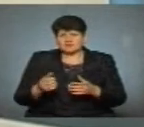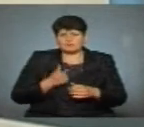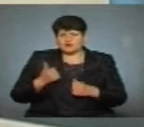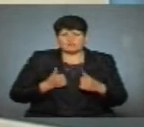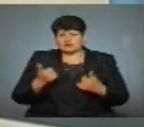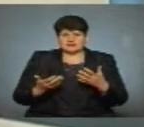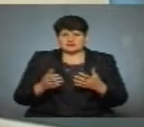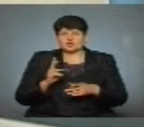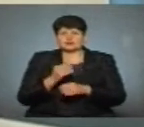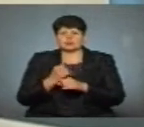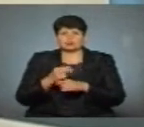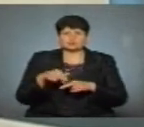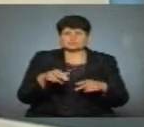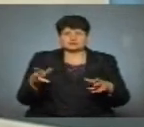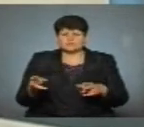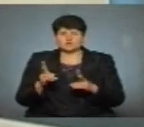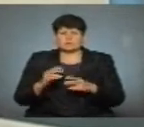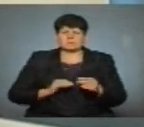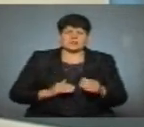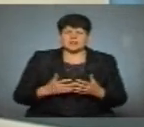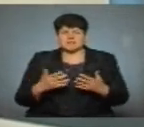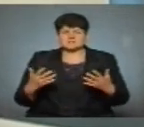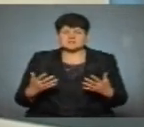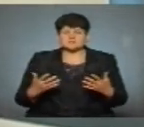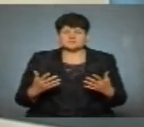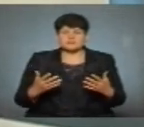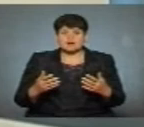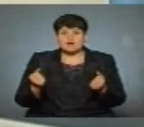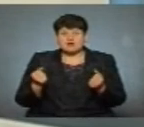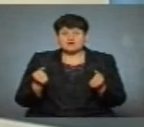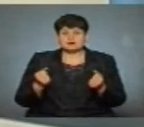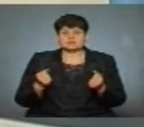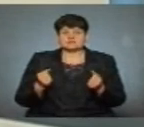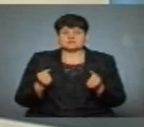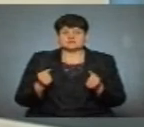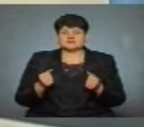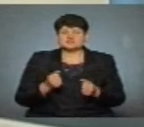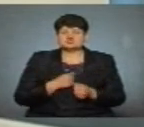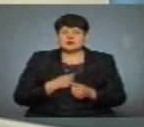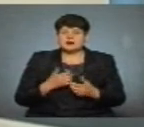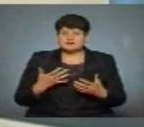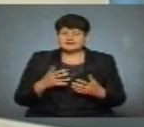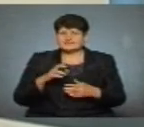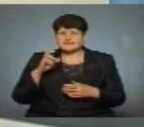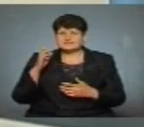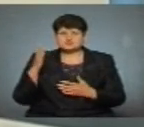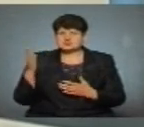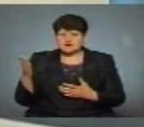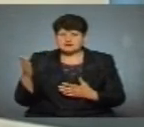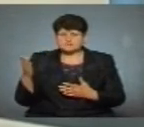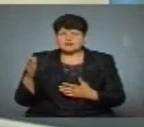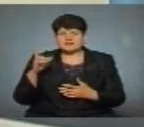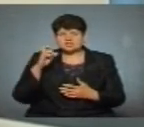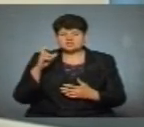хто де на роботу влаштувався, хто став підприємцем, розумієте? Але для того, на жаль, не держава, а